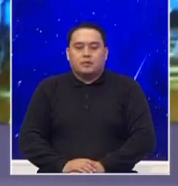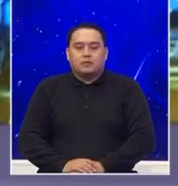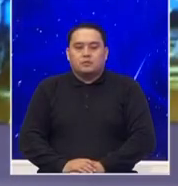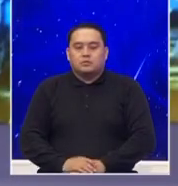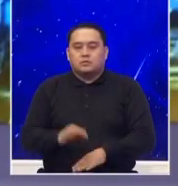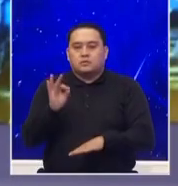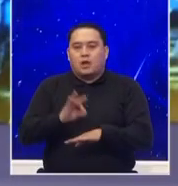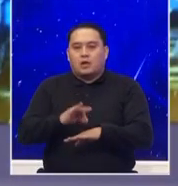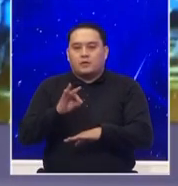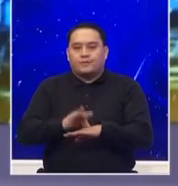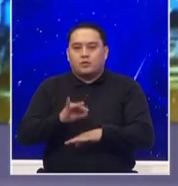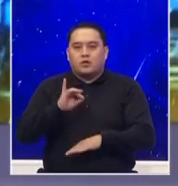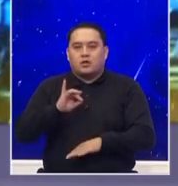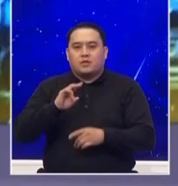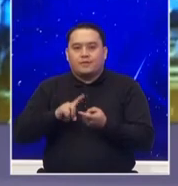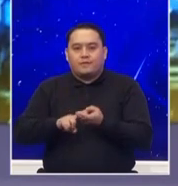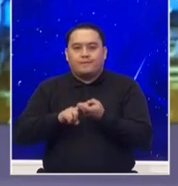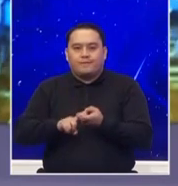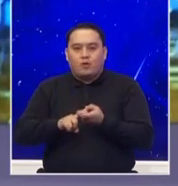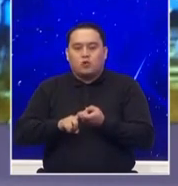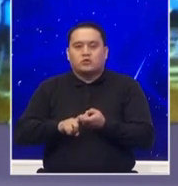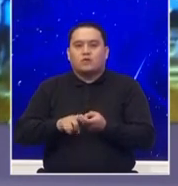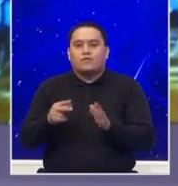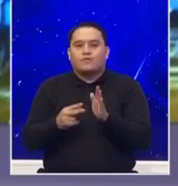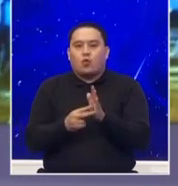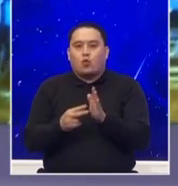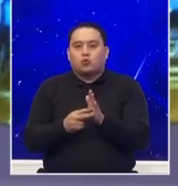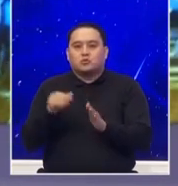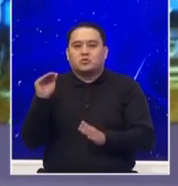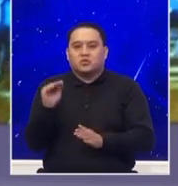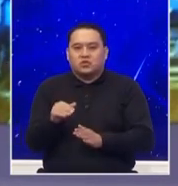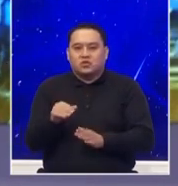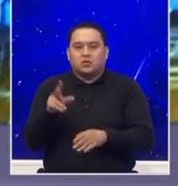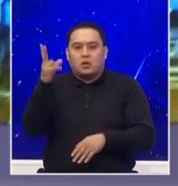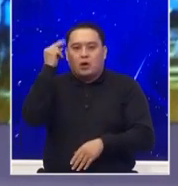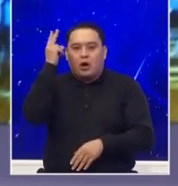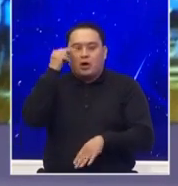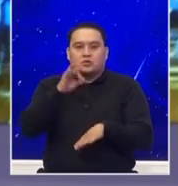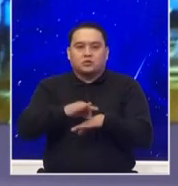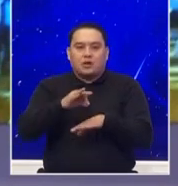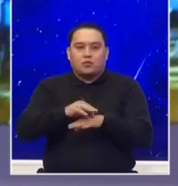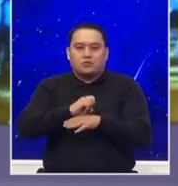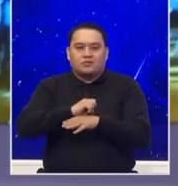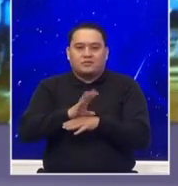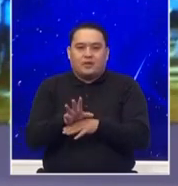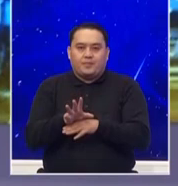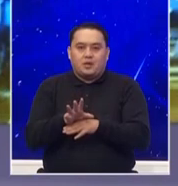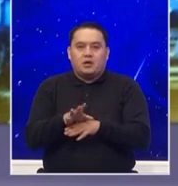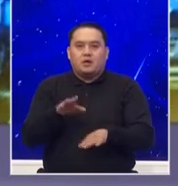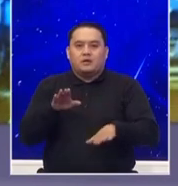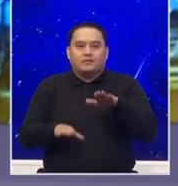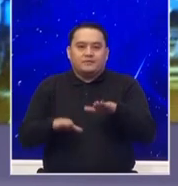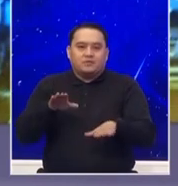Число заражений в Алматинской области перешагнуло 8-тысячное пороговое значение по количеству больных COVID-19.